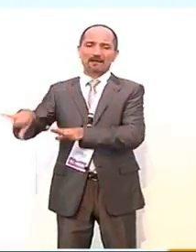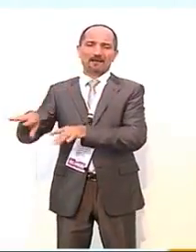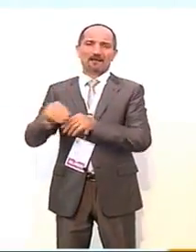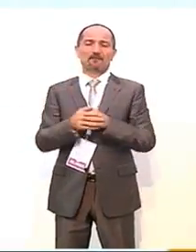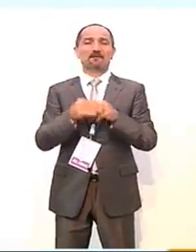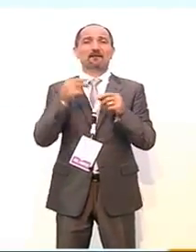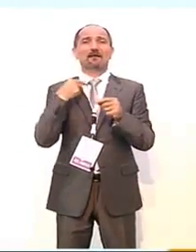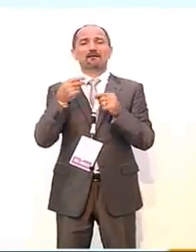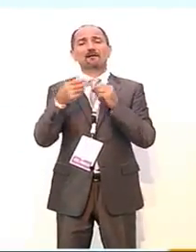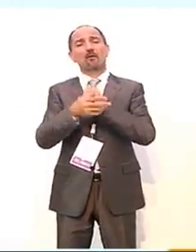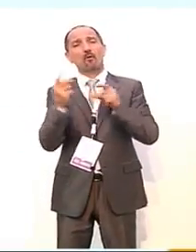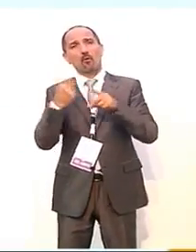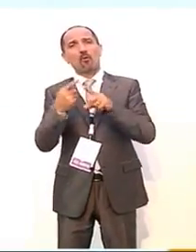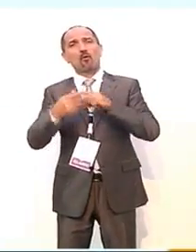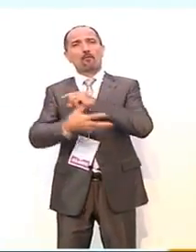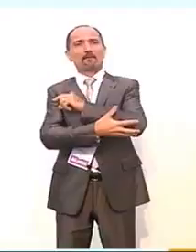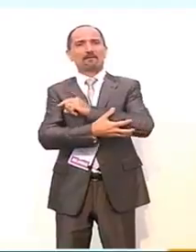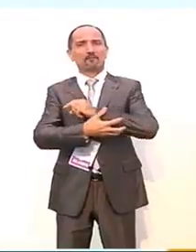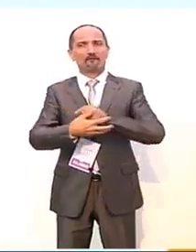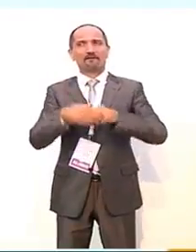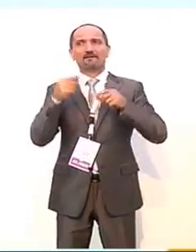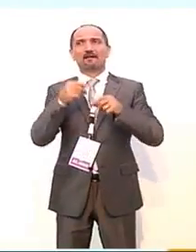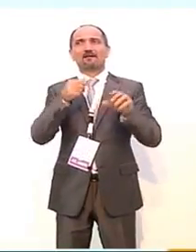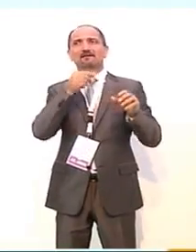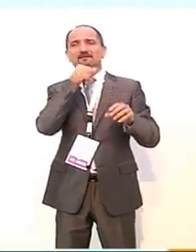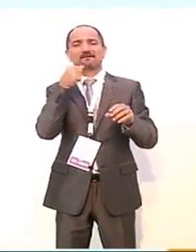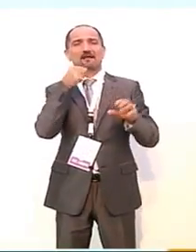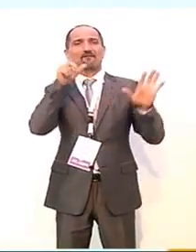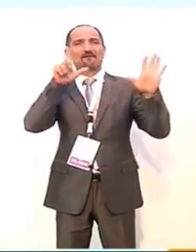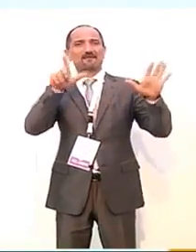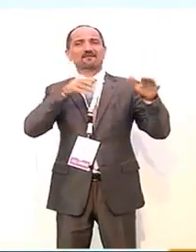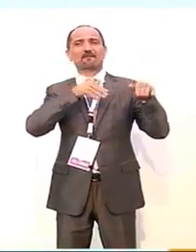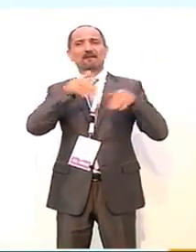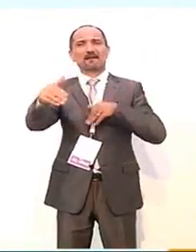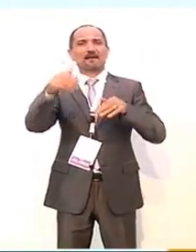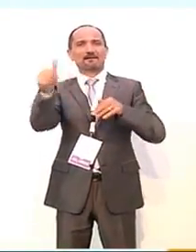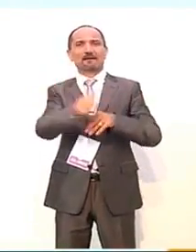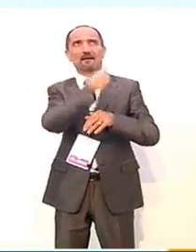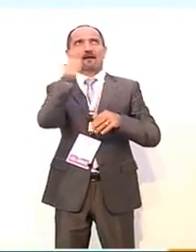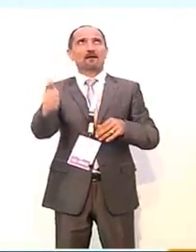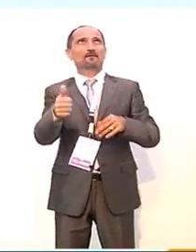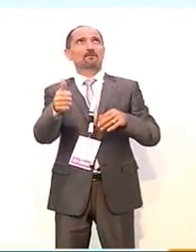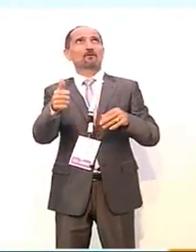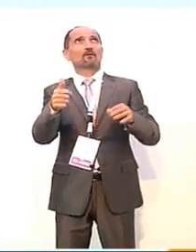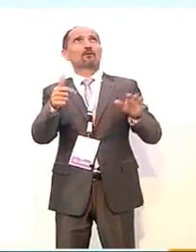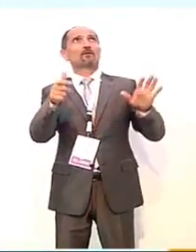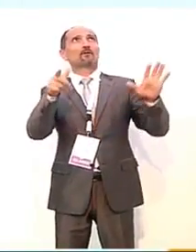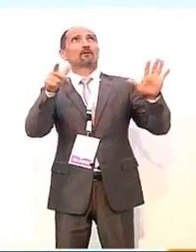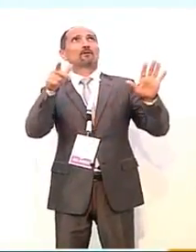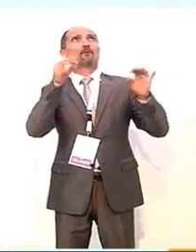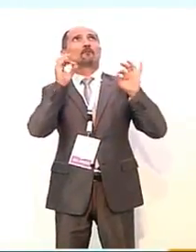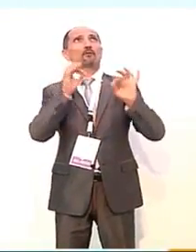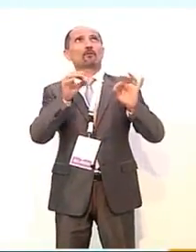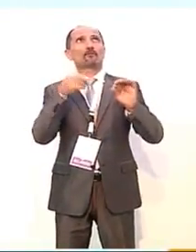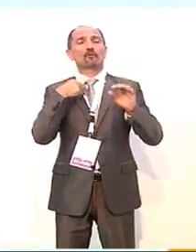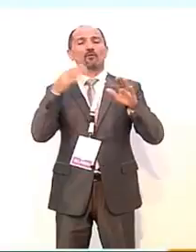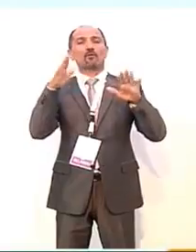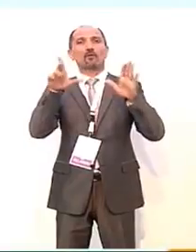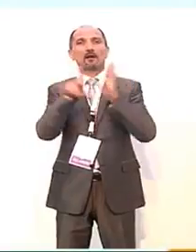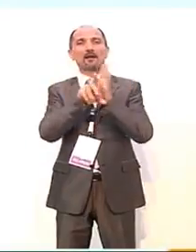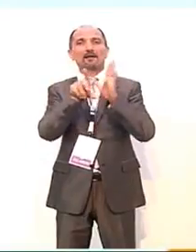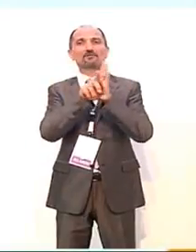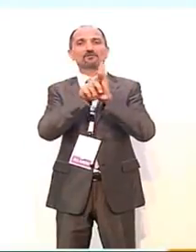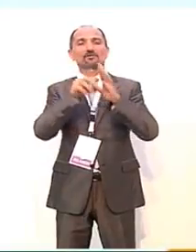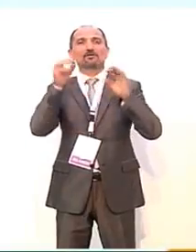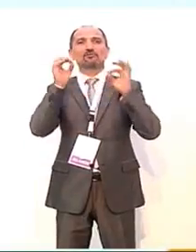universalistica antipovertà, ma servono 7 miliardi l'anno e non 2, leggi sulla sanità, sulla medicina